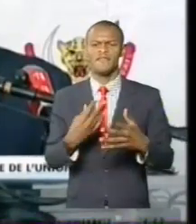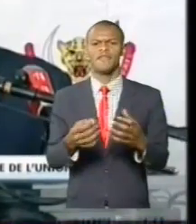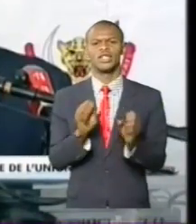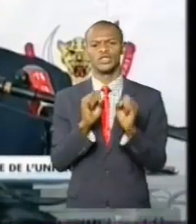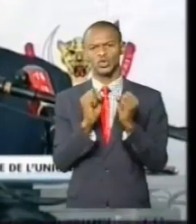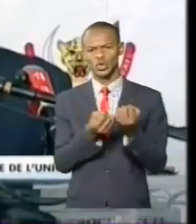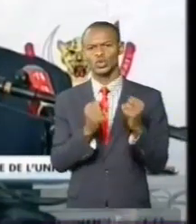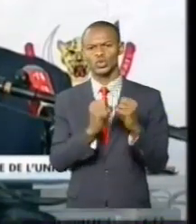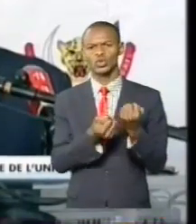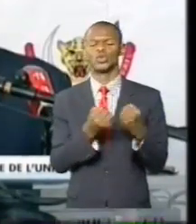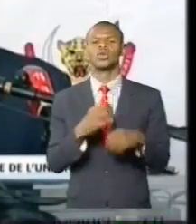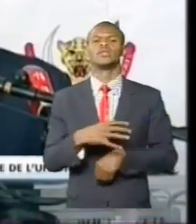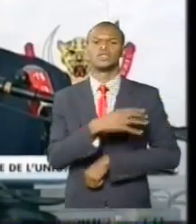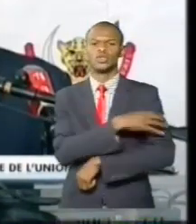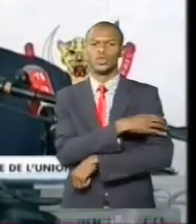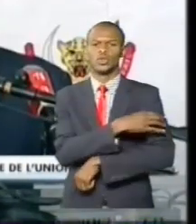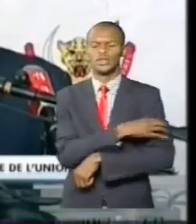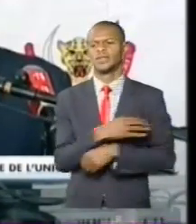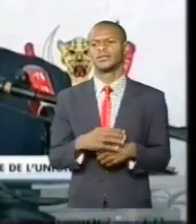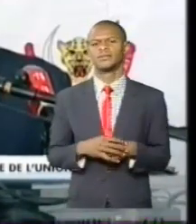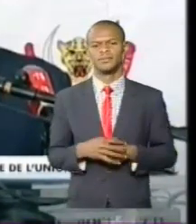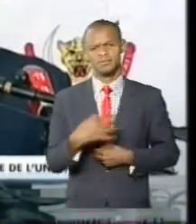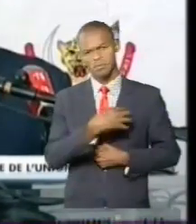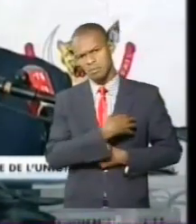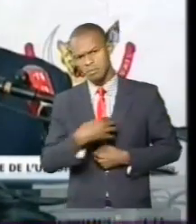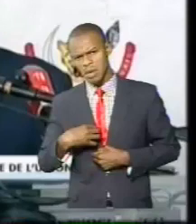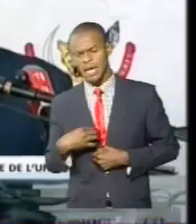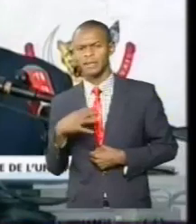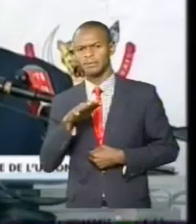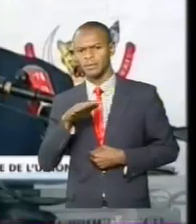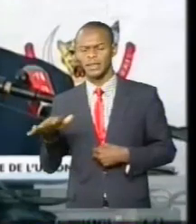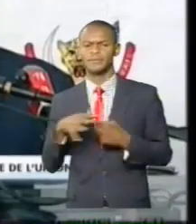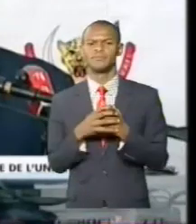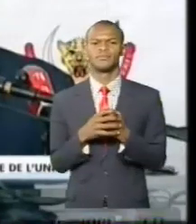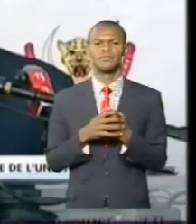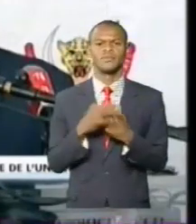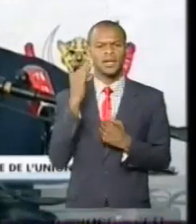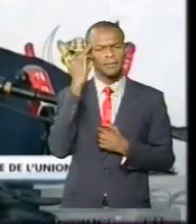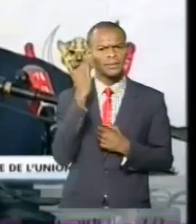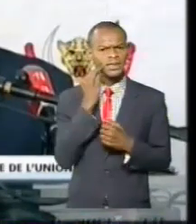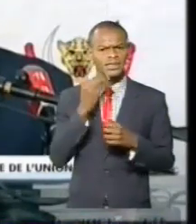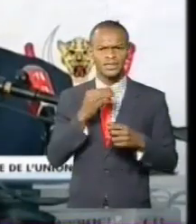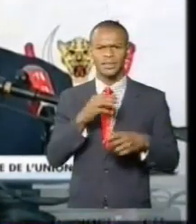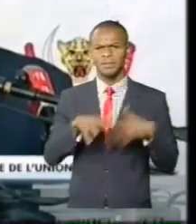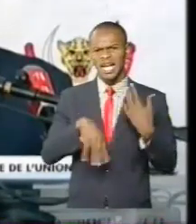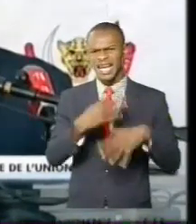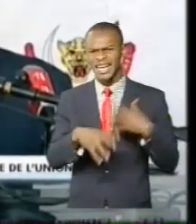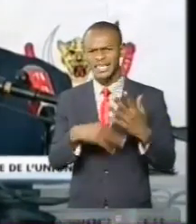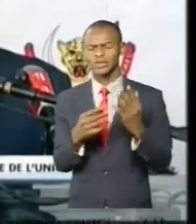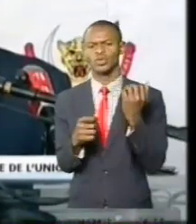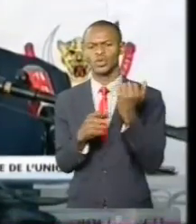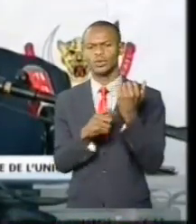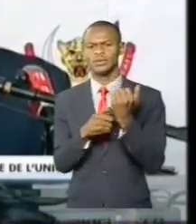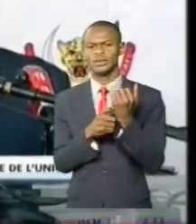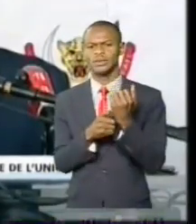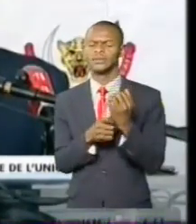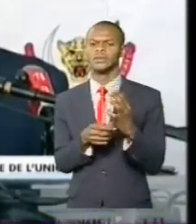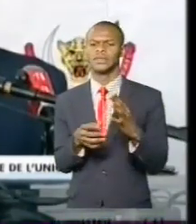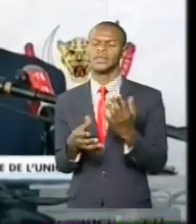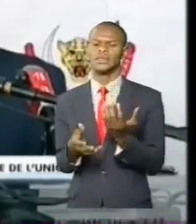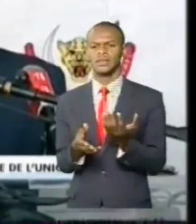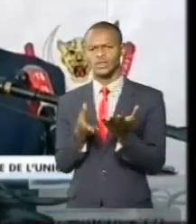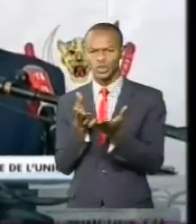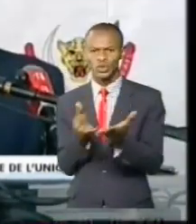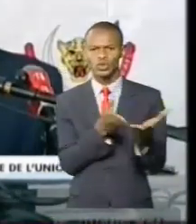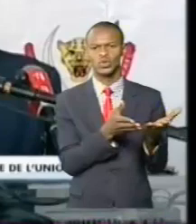Boyata Moncajou. Ministre des Actions Humanitaires et Solidarité Nationale, M.